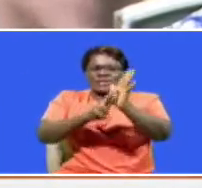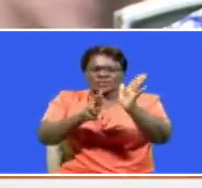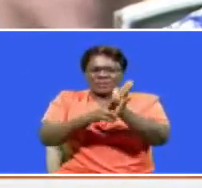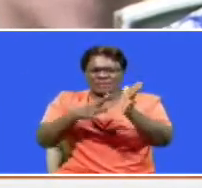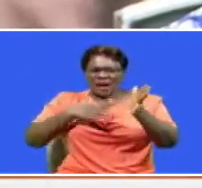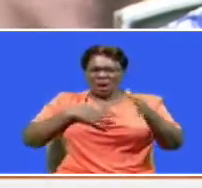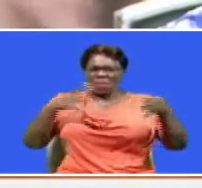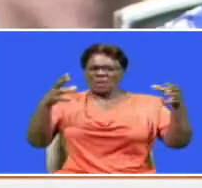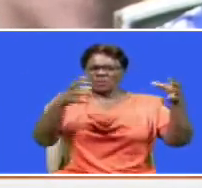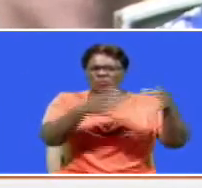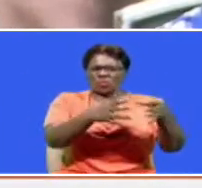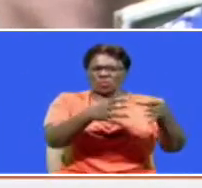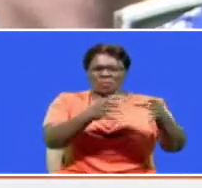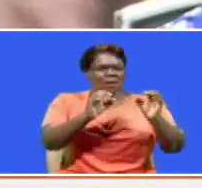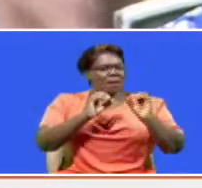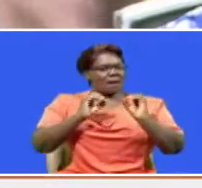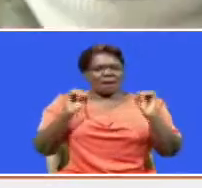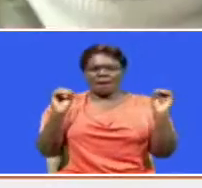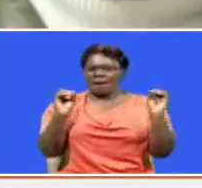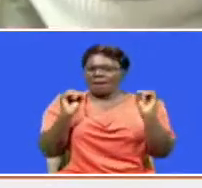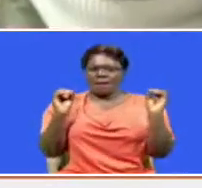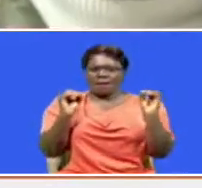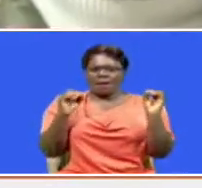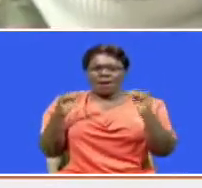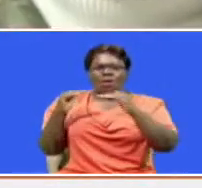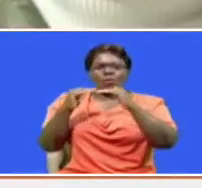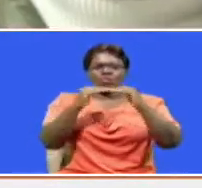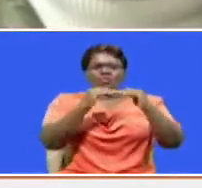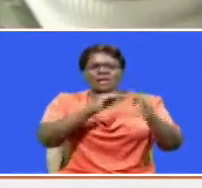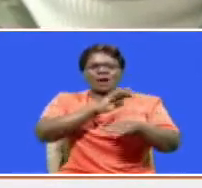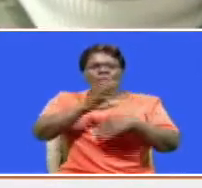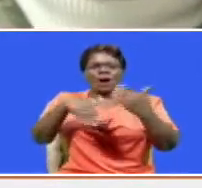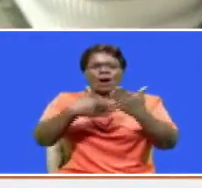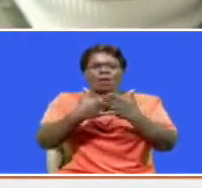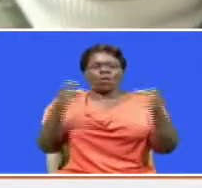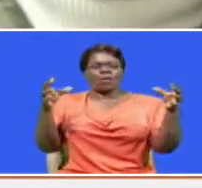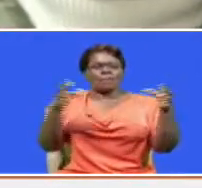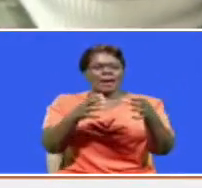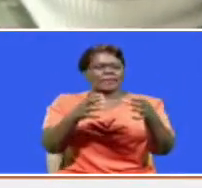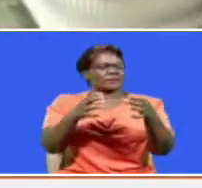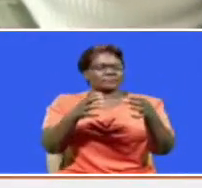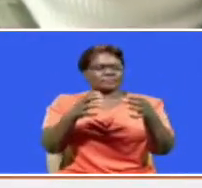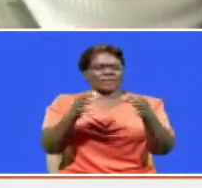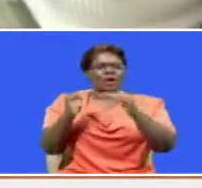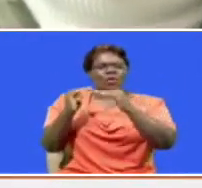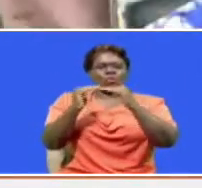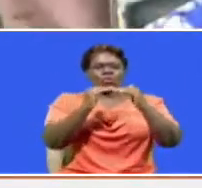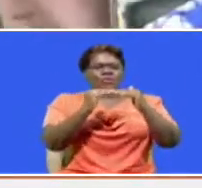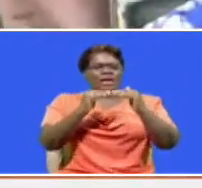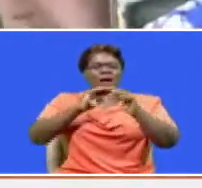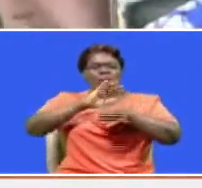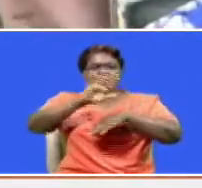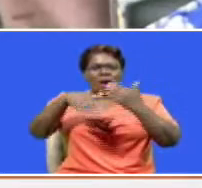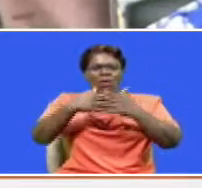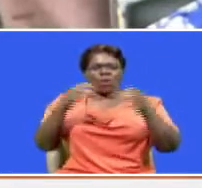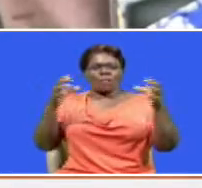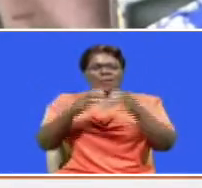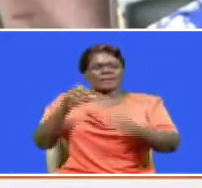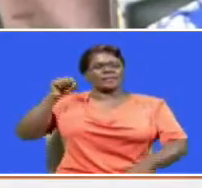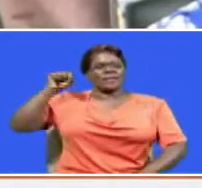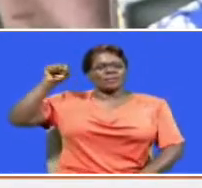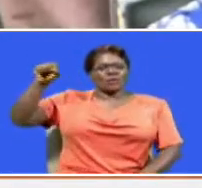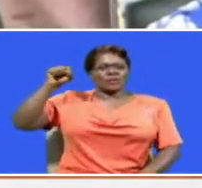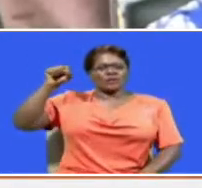representing the Usawa Kwa Wote party. The Usawa political